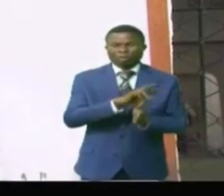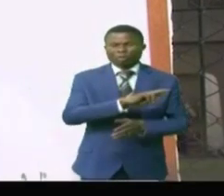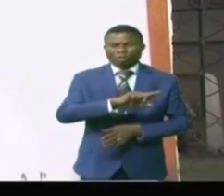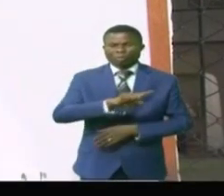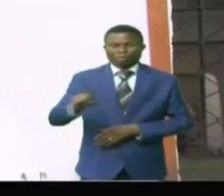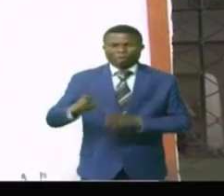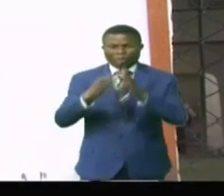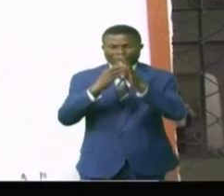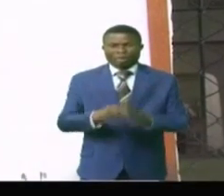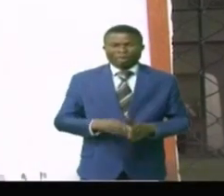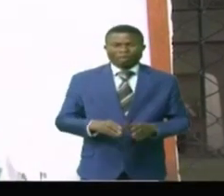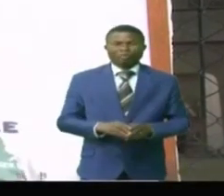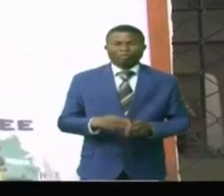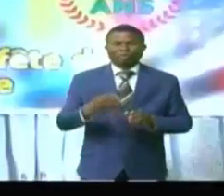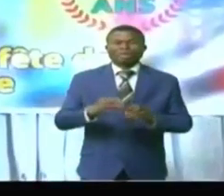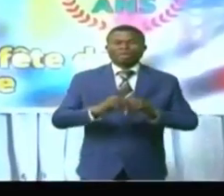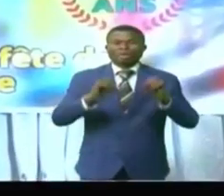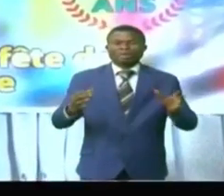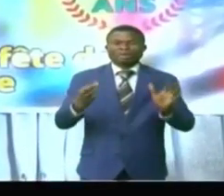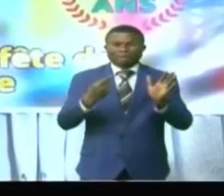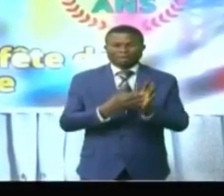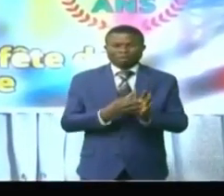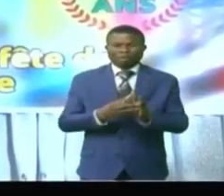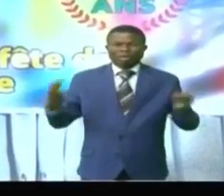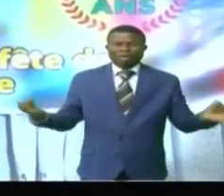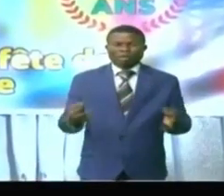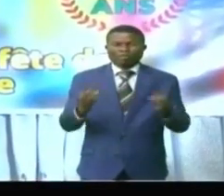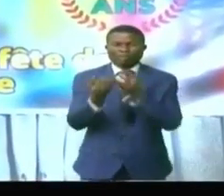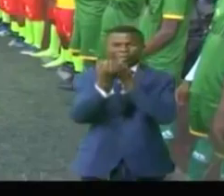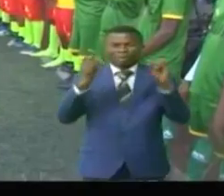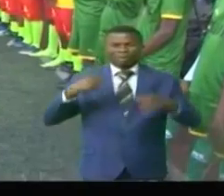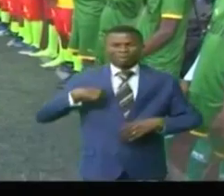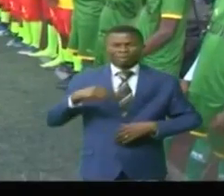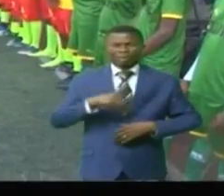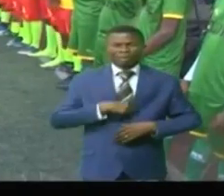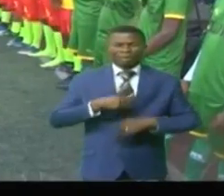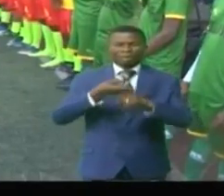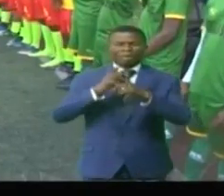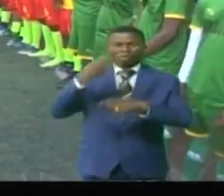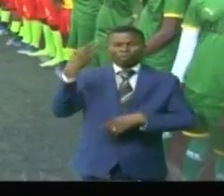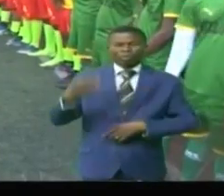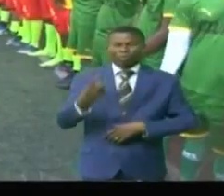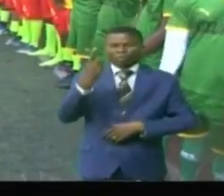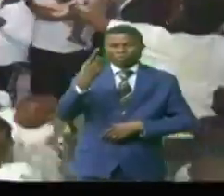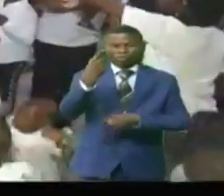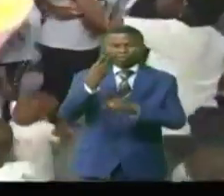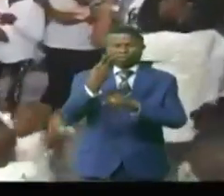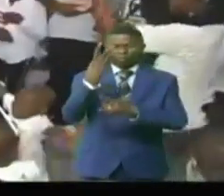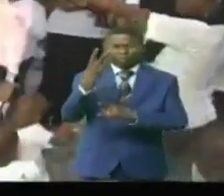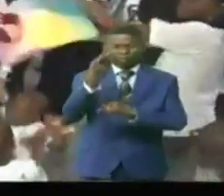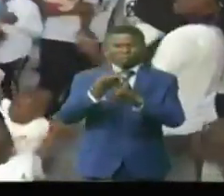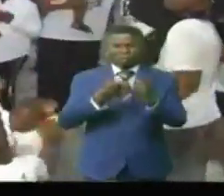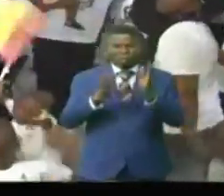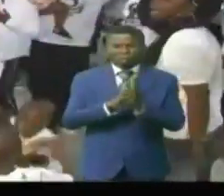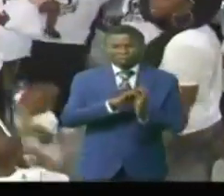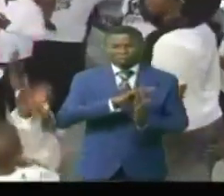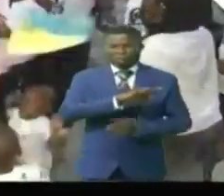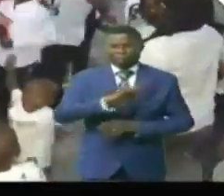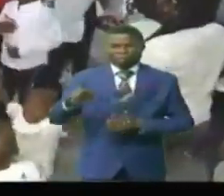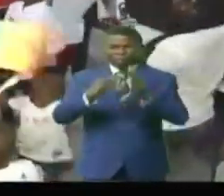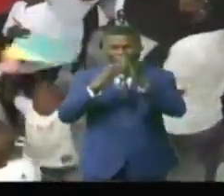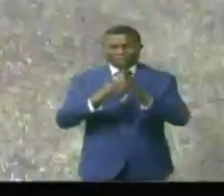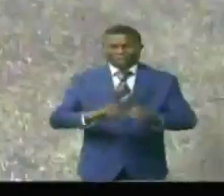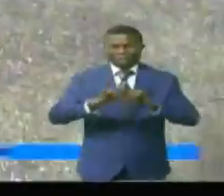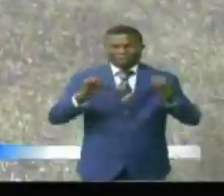c'est notre fête de l'indépendance. Elle a eu son indépendance de la France le 2 octobre 1958, ce qui en fait